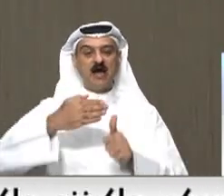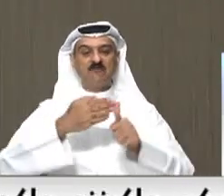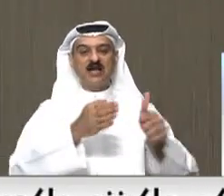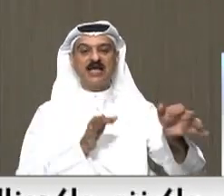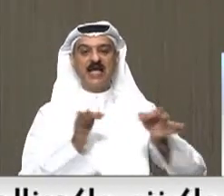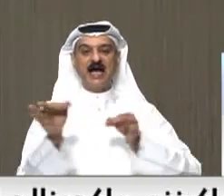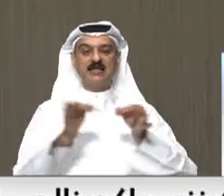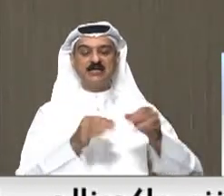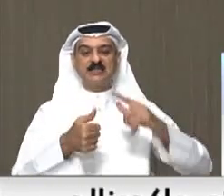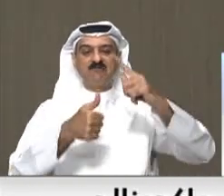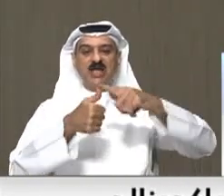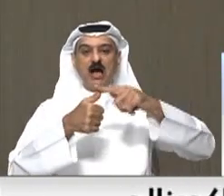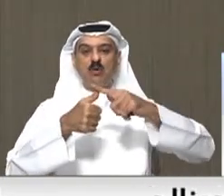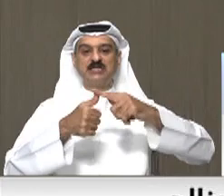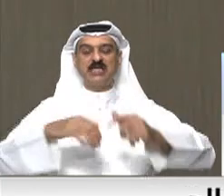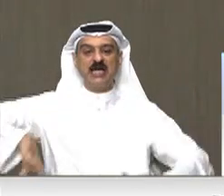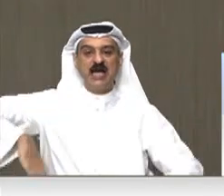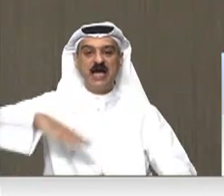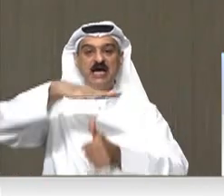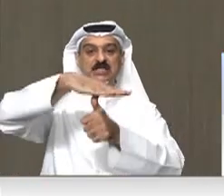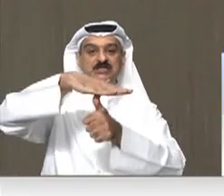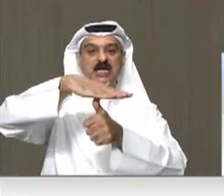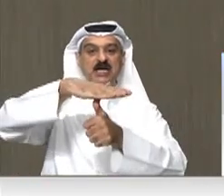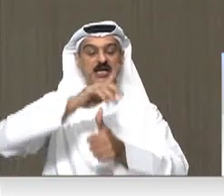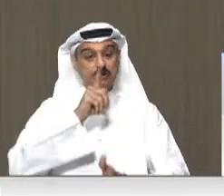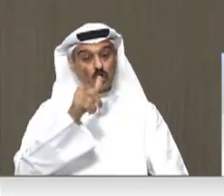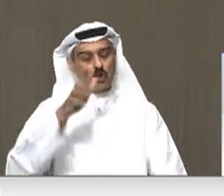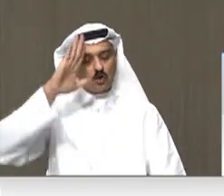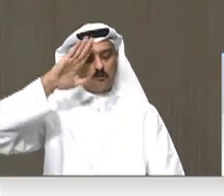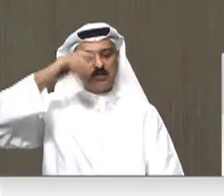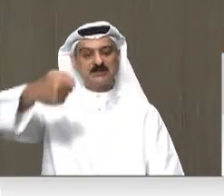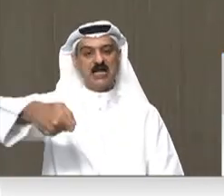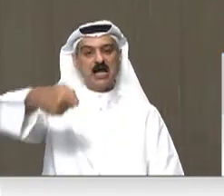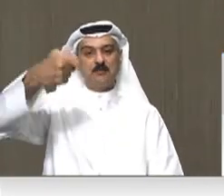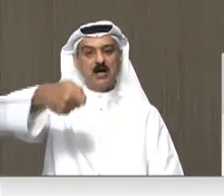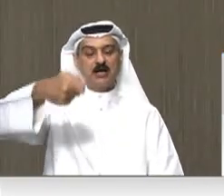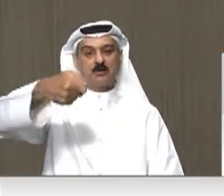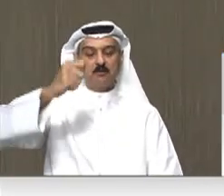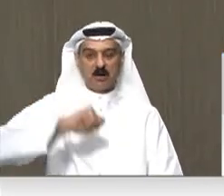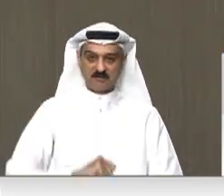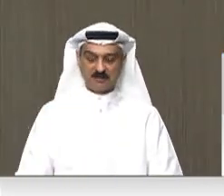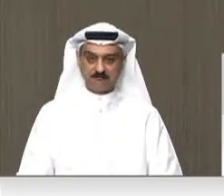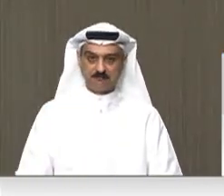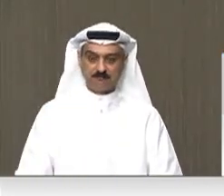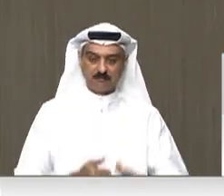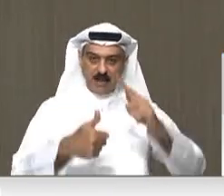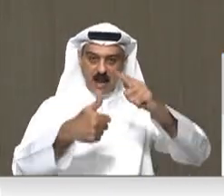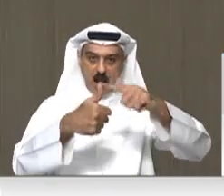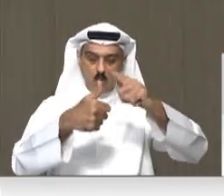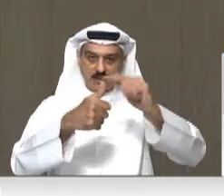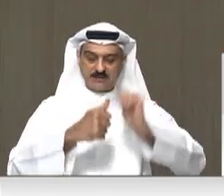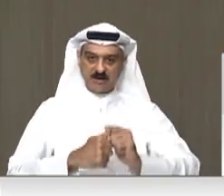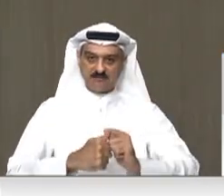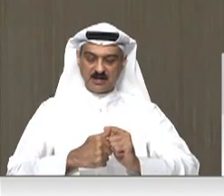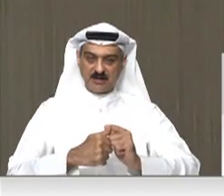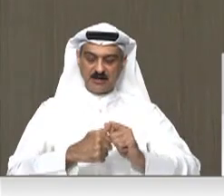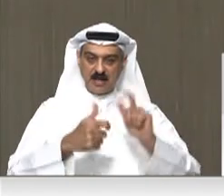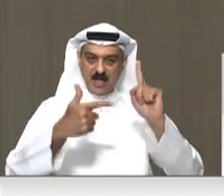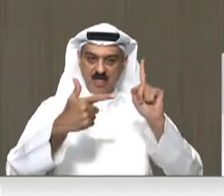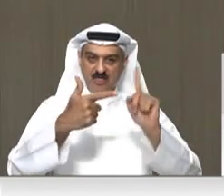ممثلة بحضرة صاحب السمو قائد العائلة القوات المسلحة الشيخ نواف الأحمد الجابر صباح أمير دولة